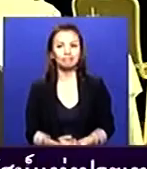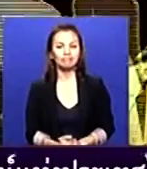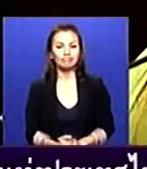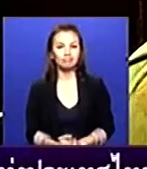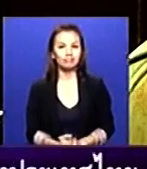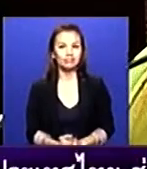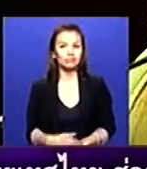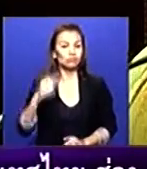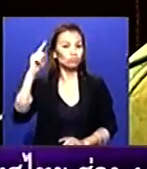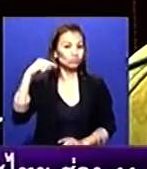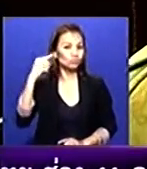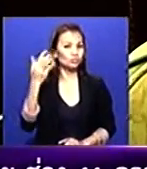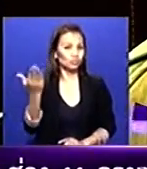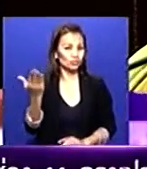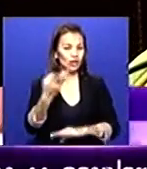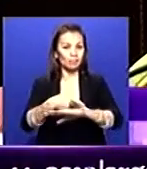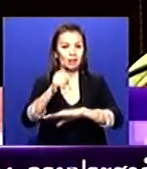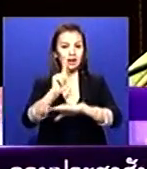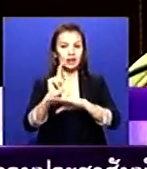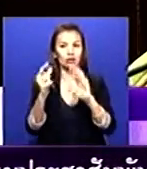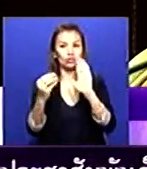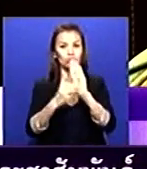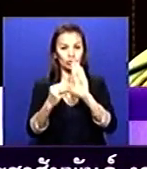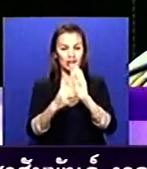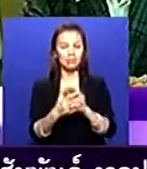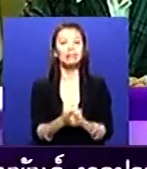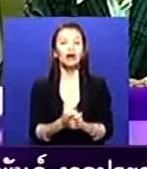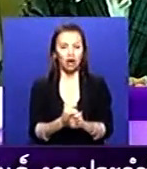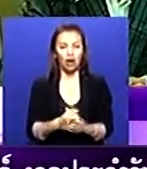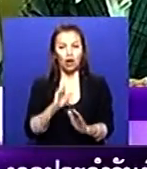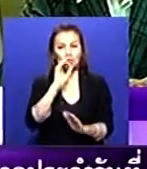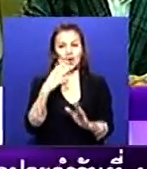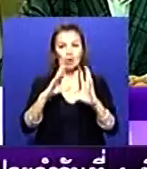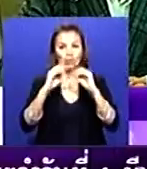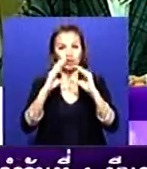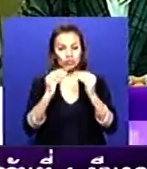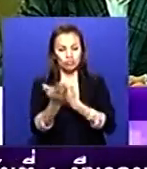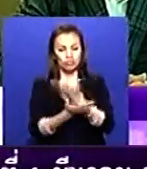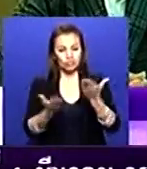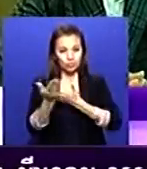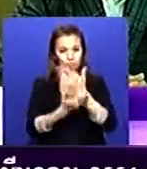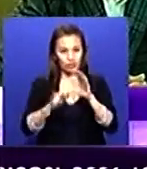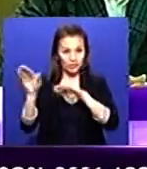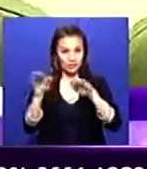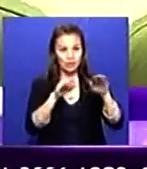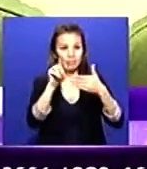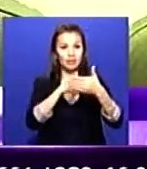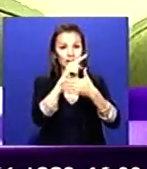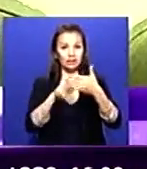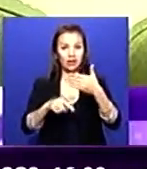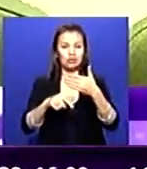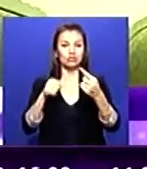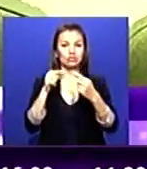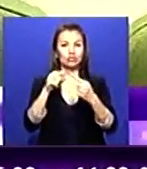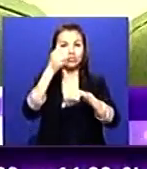นางนินนาชลิตานนท์ปลัดกรุงเทพมหานครประชุมเตรียมความพร้อมการจัดการเลือกตั้งผู้ว่ากรุงเทพมหานครร่วมกับผู้อ